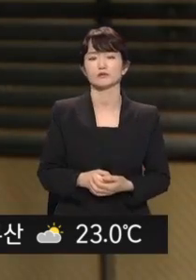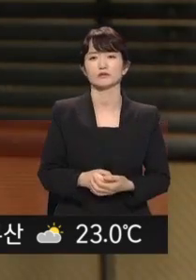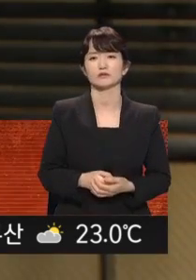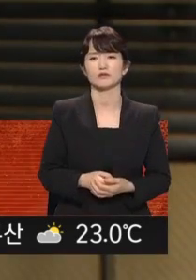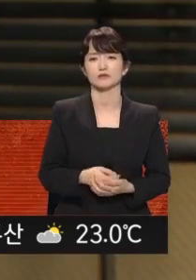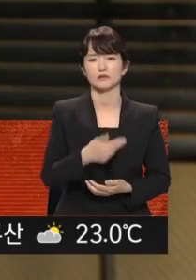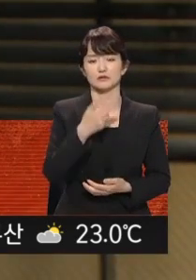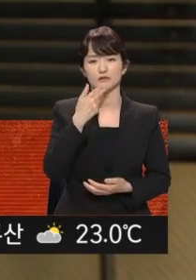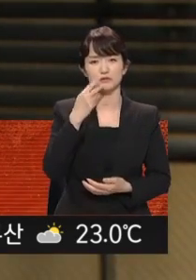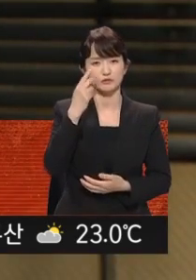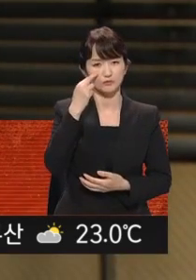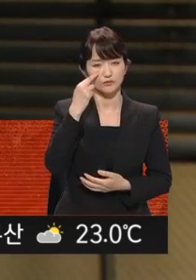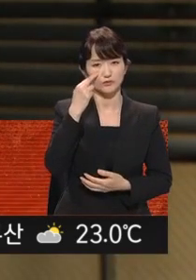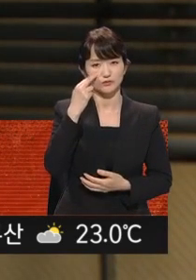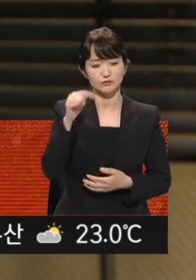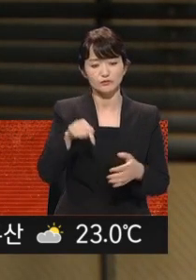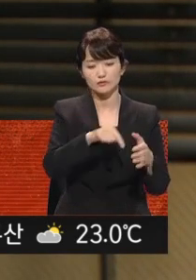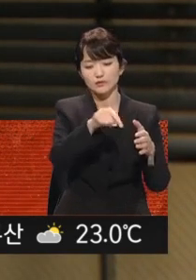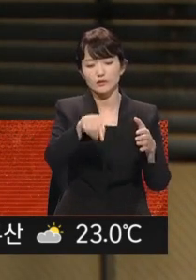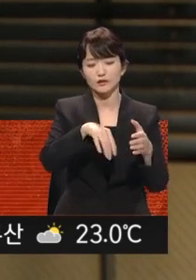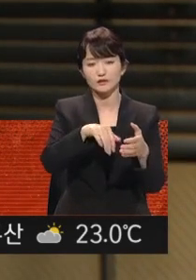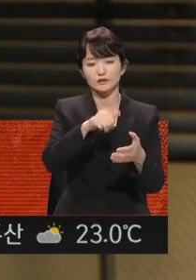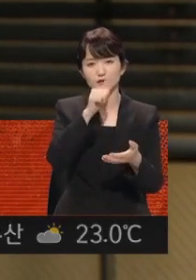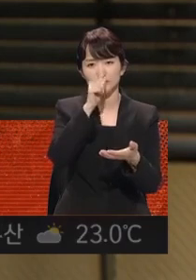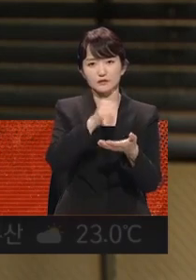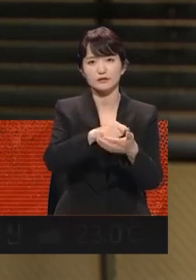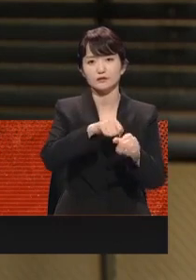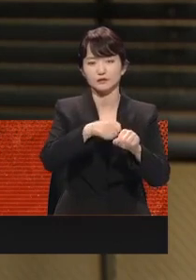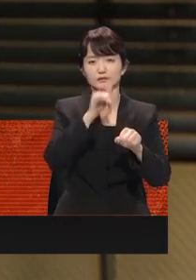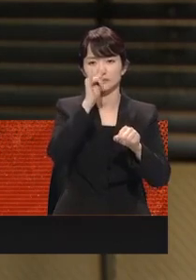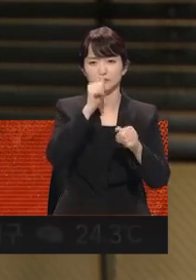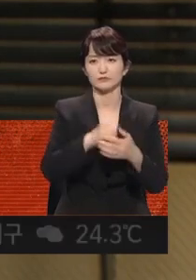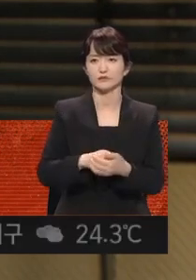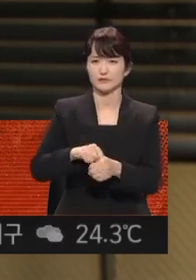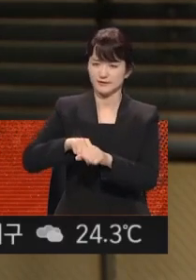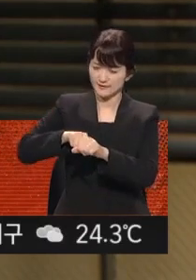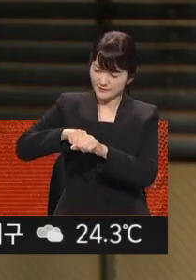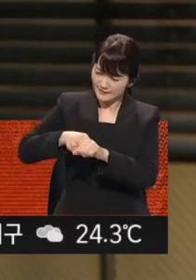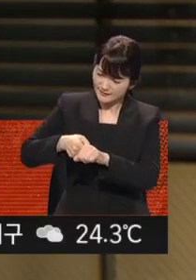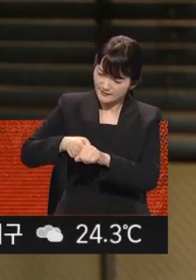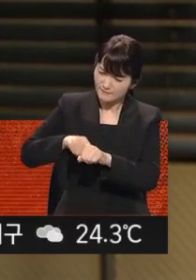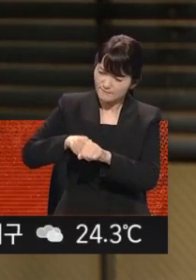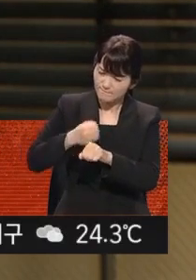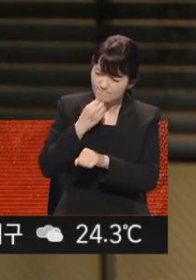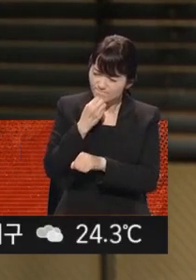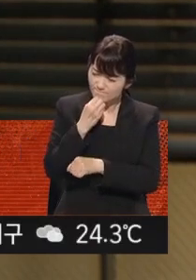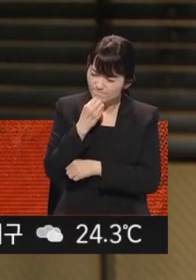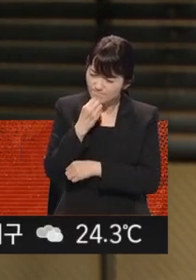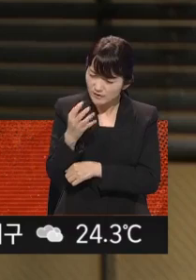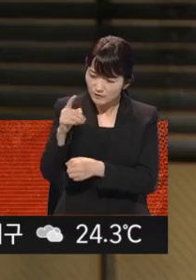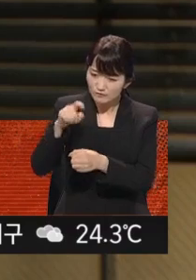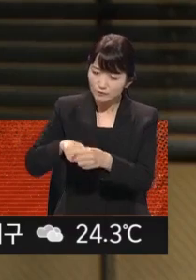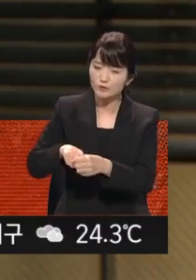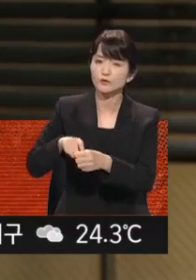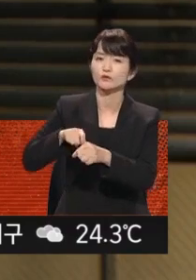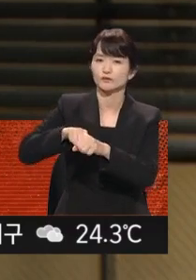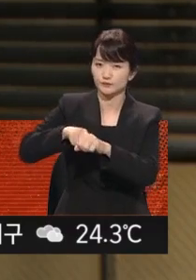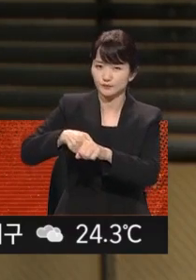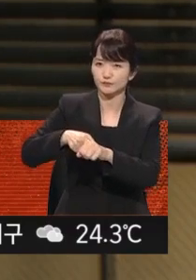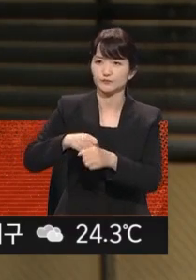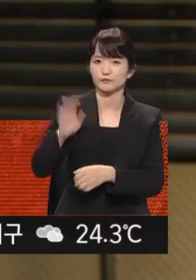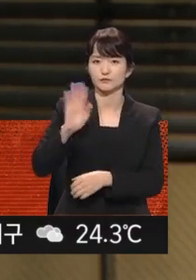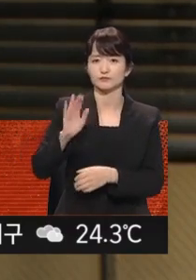이런 제목으로 처벌하는 곳들이 있고요 우리가 고문이라고 하면 뭔가를 강제로 틀어놓게 만들기 위해서 고문을 한다고 생각을 하는데